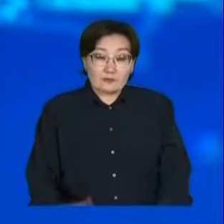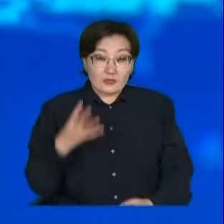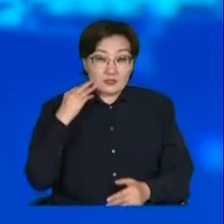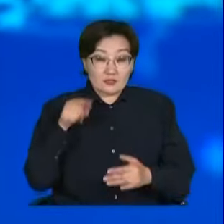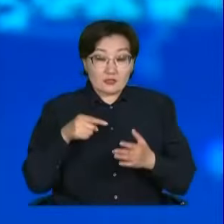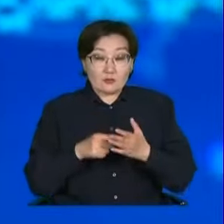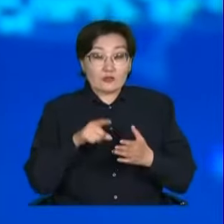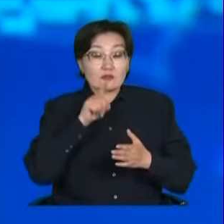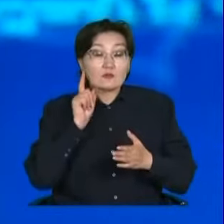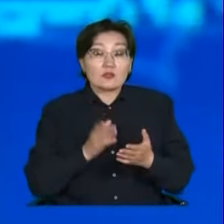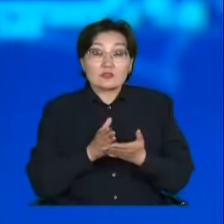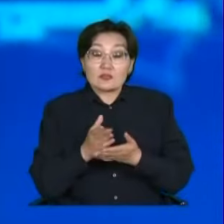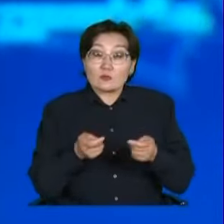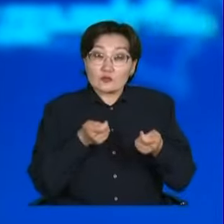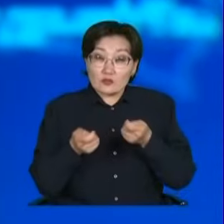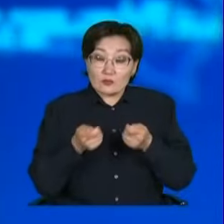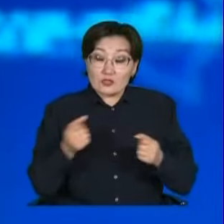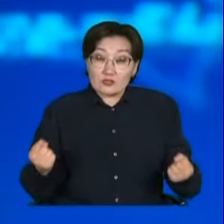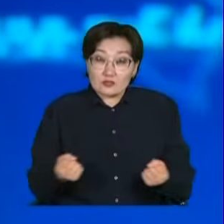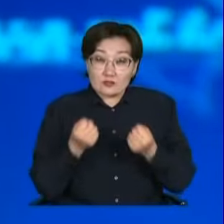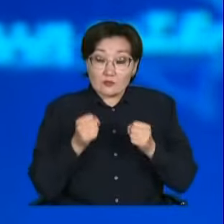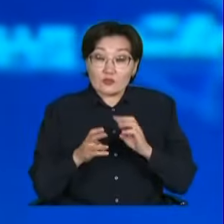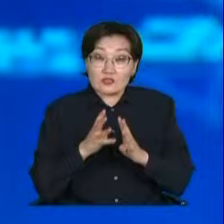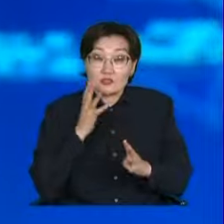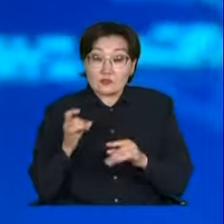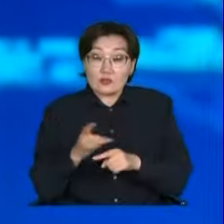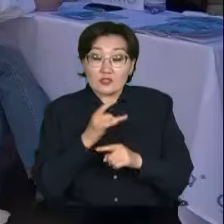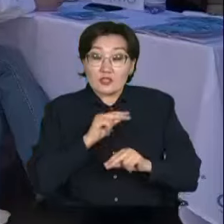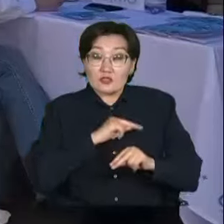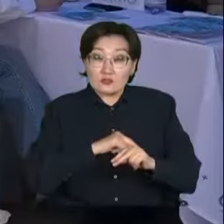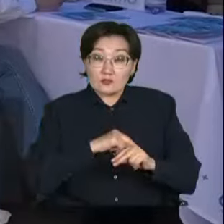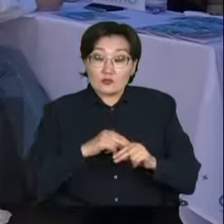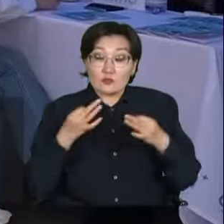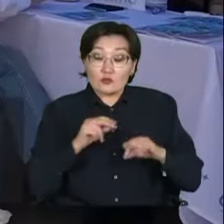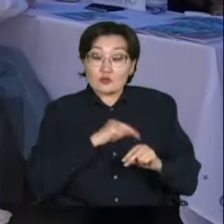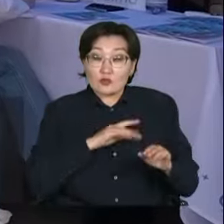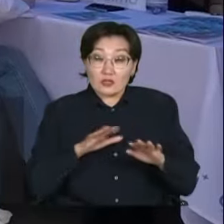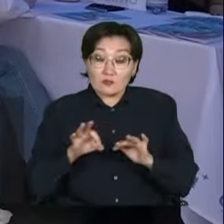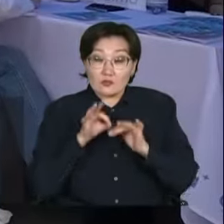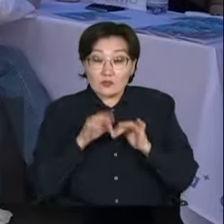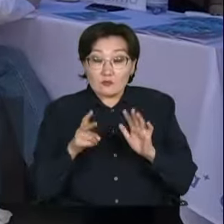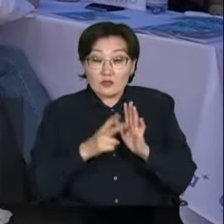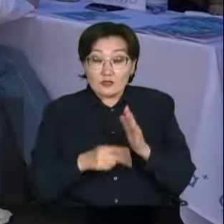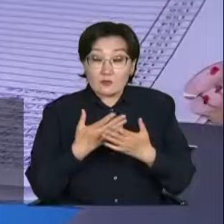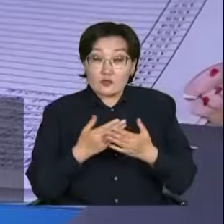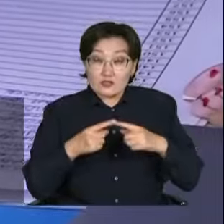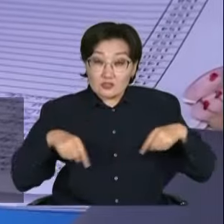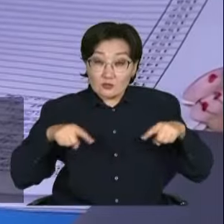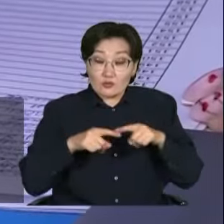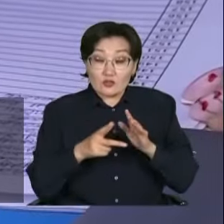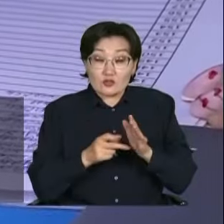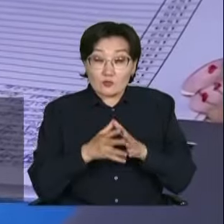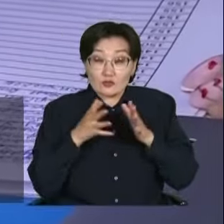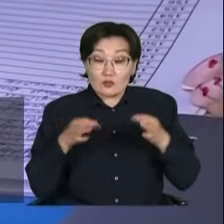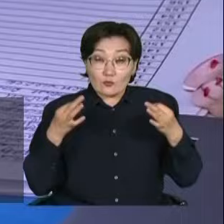Алматыда жастар саясаты басқармасының қолдауымен кезекті рет еңбек жәрмеңкесі өтті. Қатысушы 70-ге жуық мекемеден 800-ден